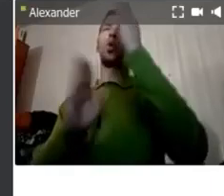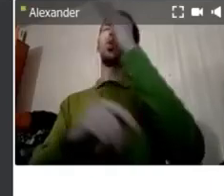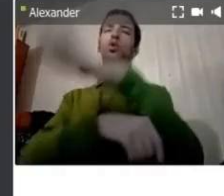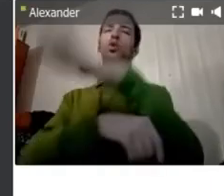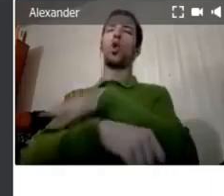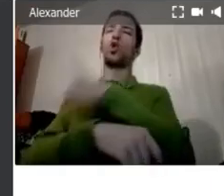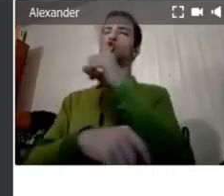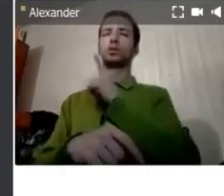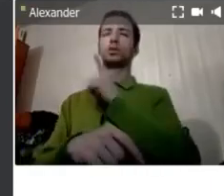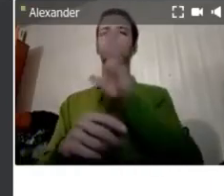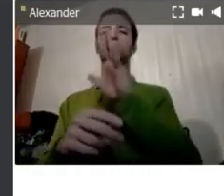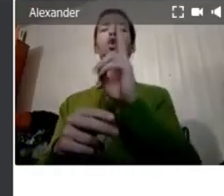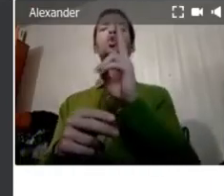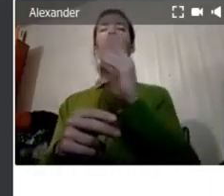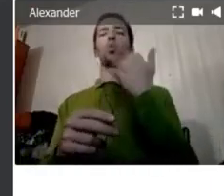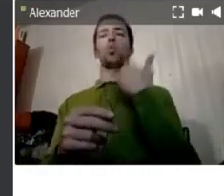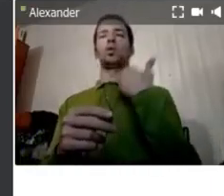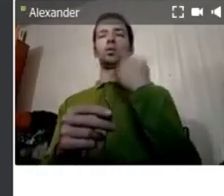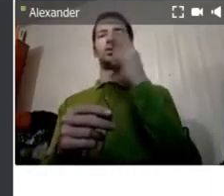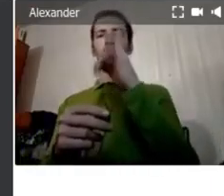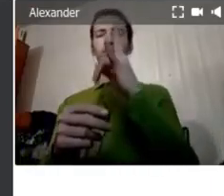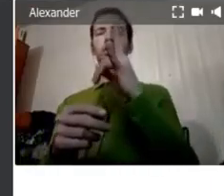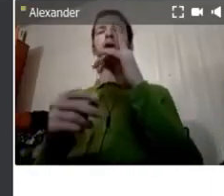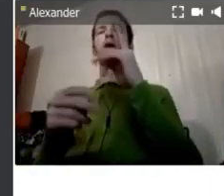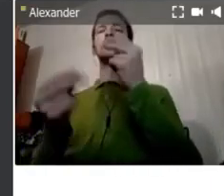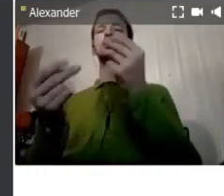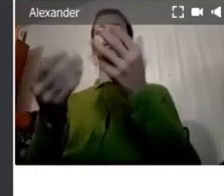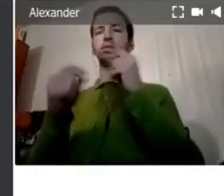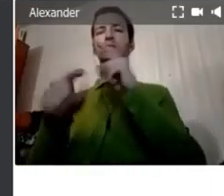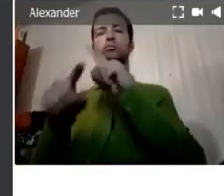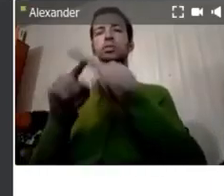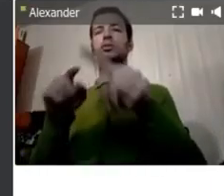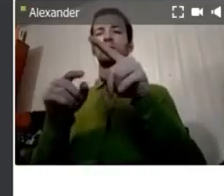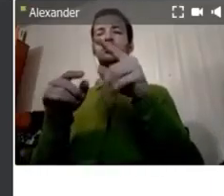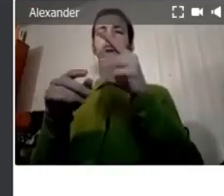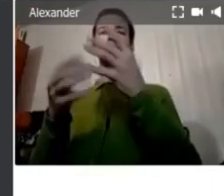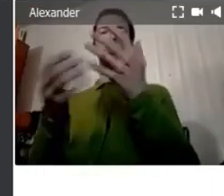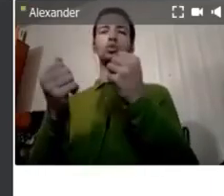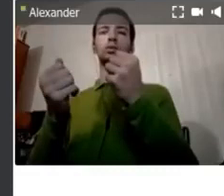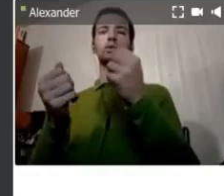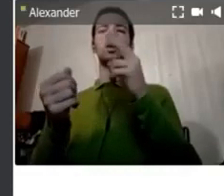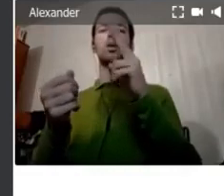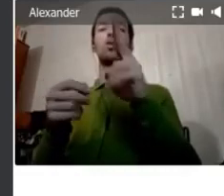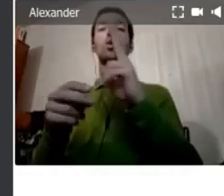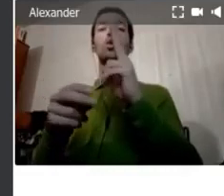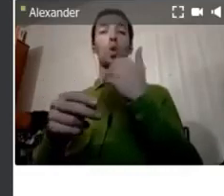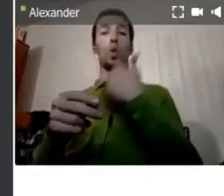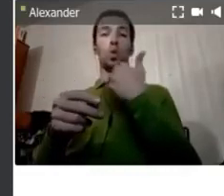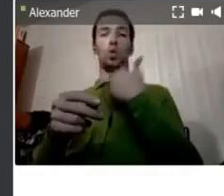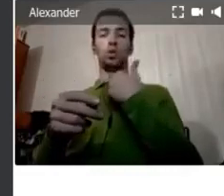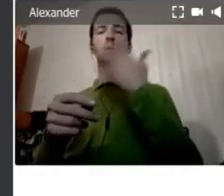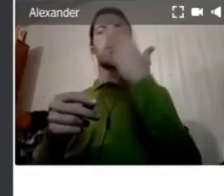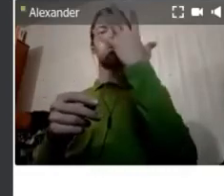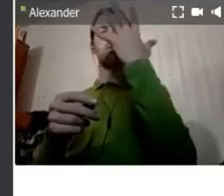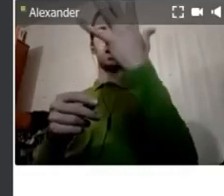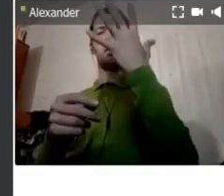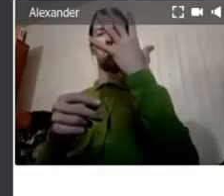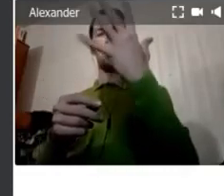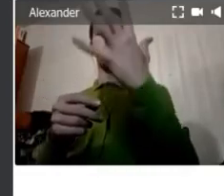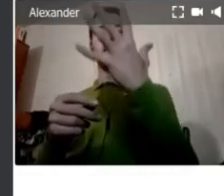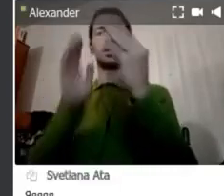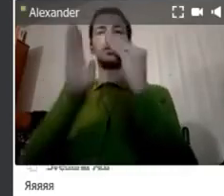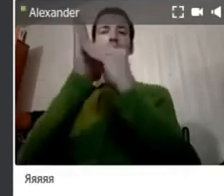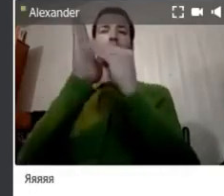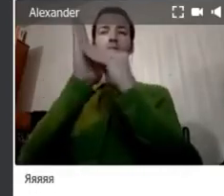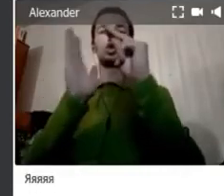нас. Разблокирован, да, все. Давайте, ребят, кто хочет быстро, много и сразу, потому что понятное дело,